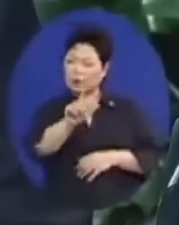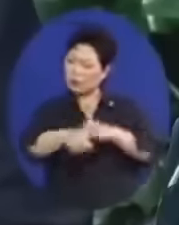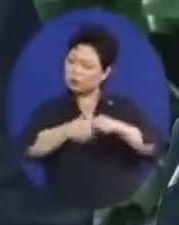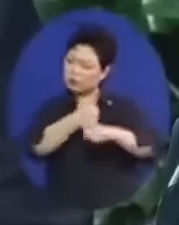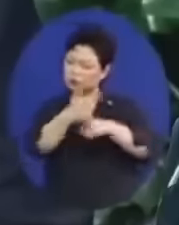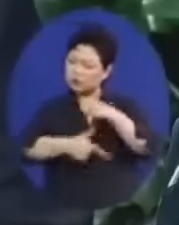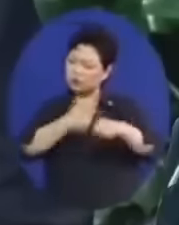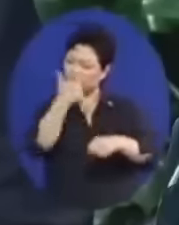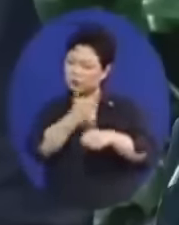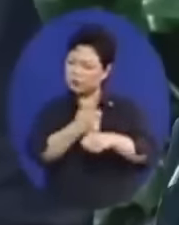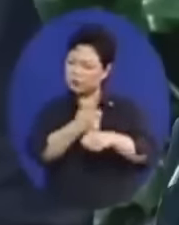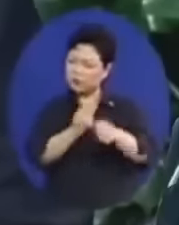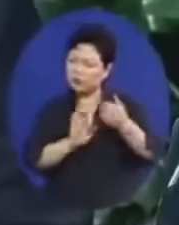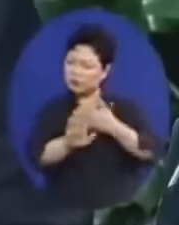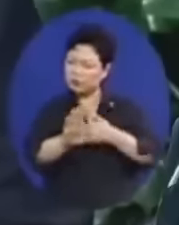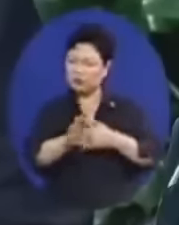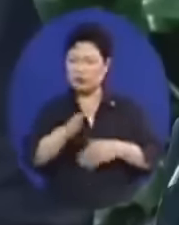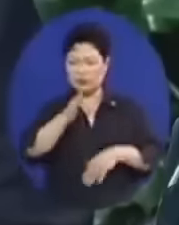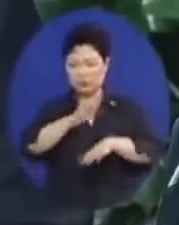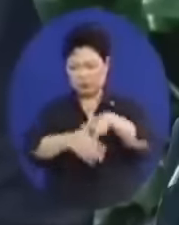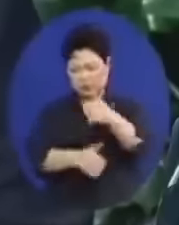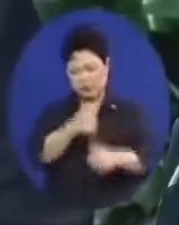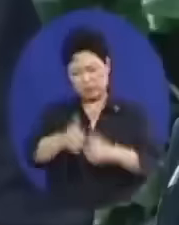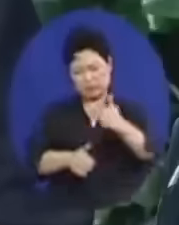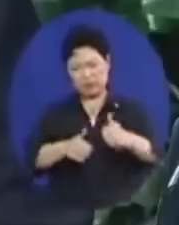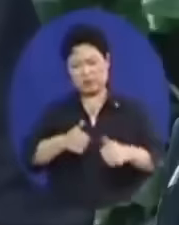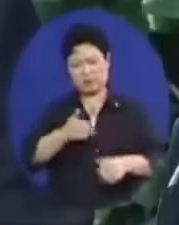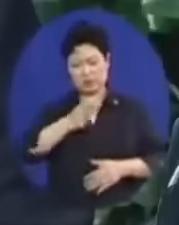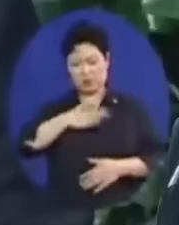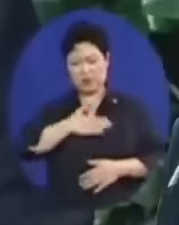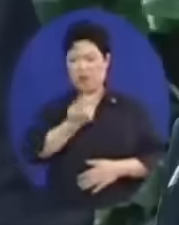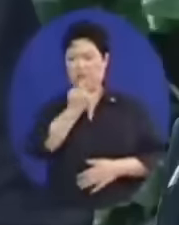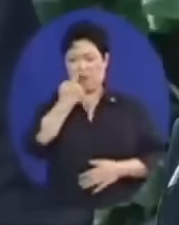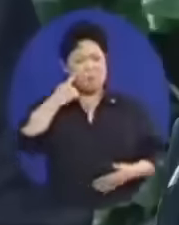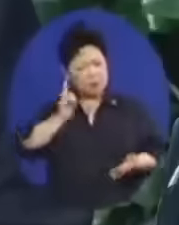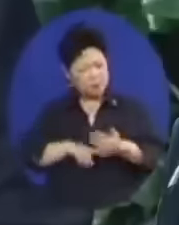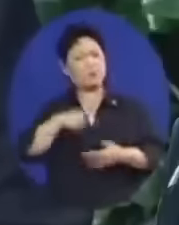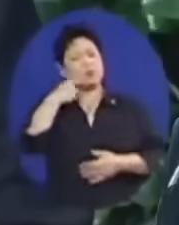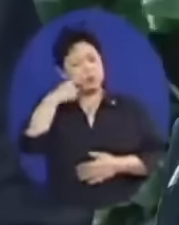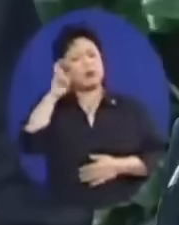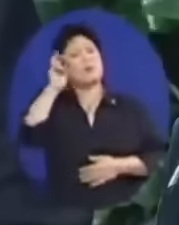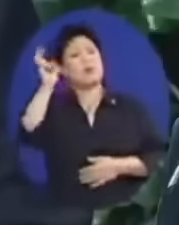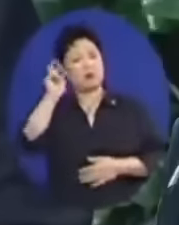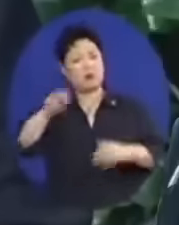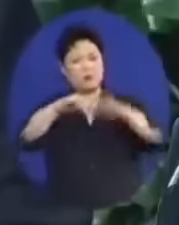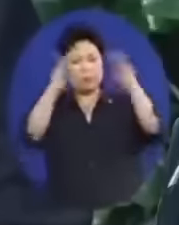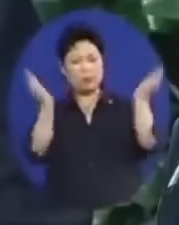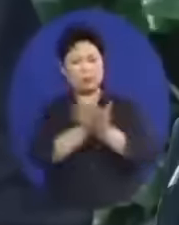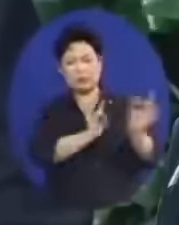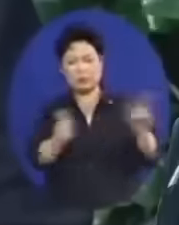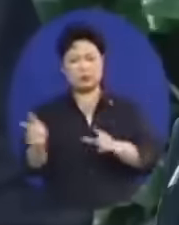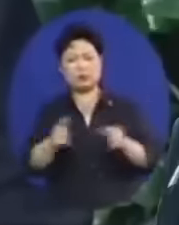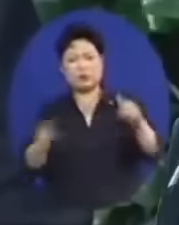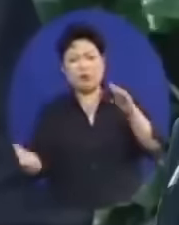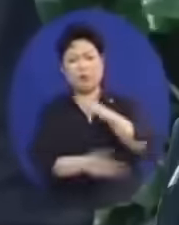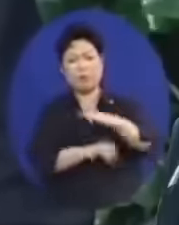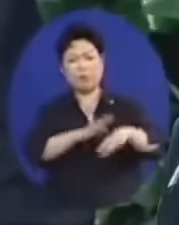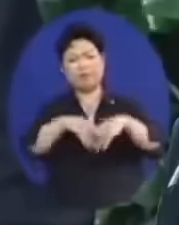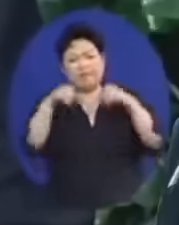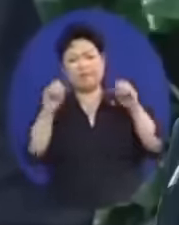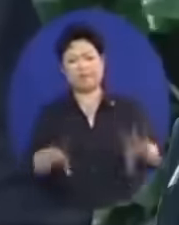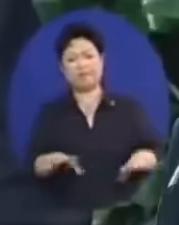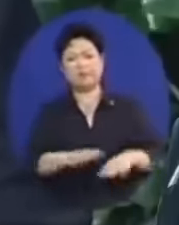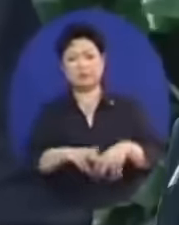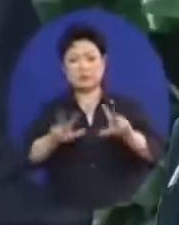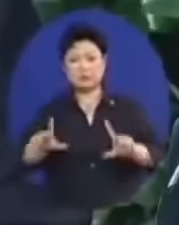되면 나의 후손이 내가 어디 있는지도 찾아보지도 않을 것이라는 게 있느냐. 모든 것이 허무와 무의미하니까